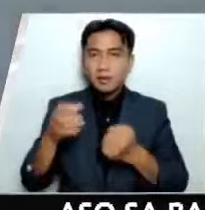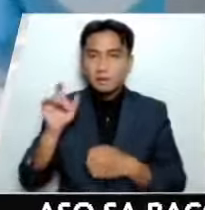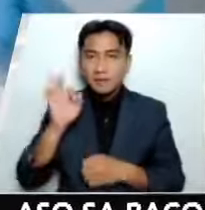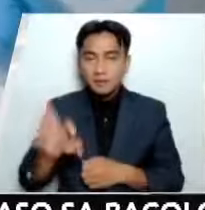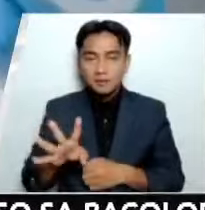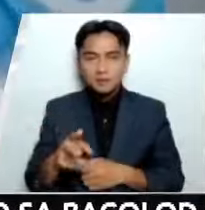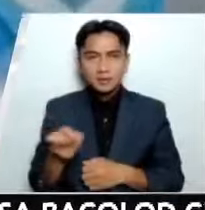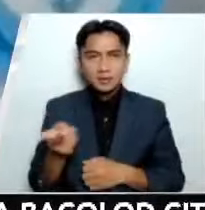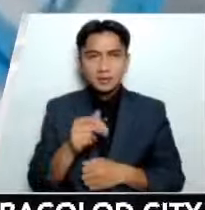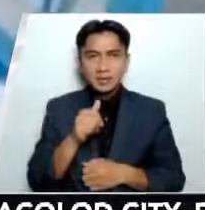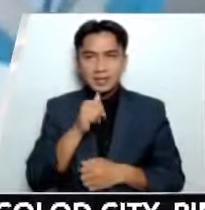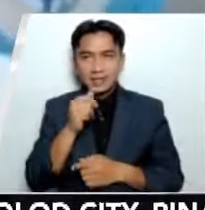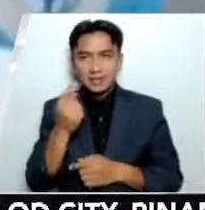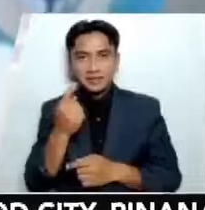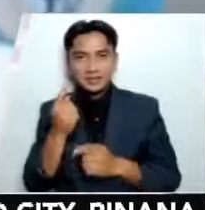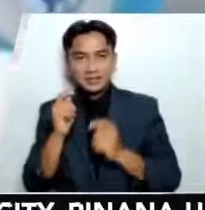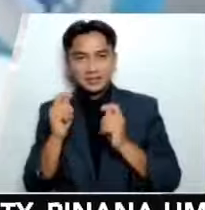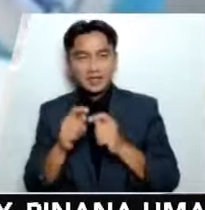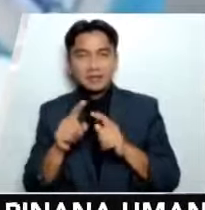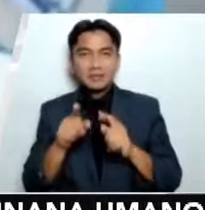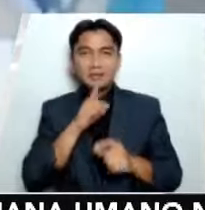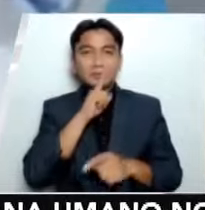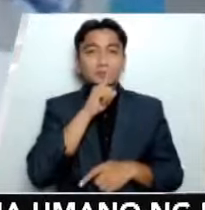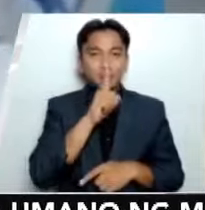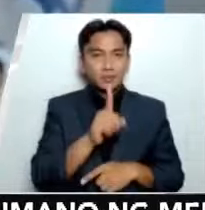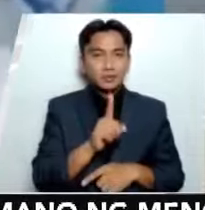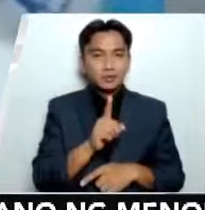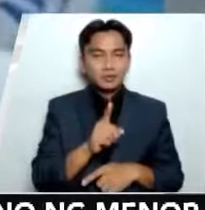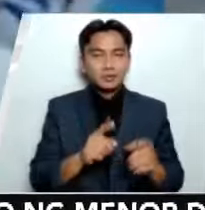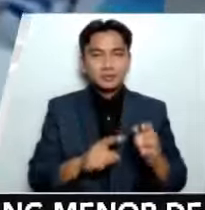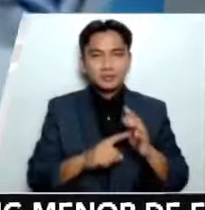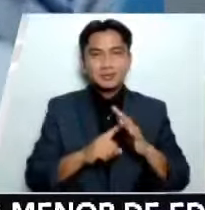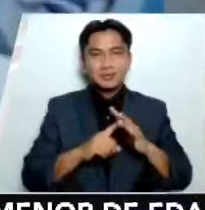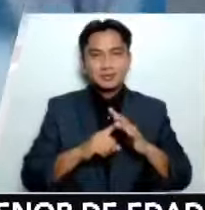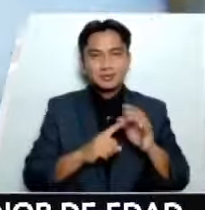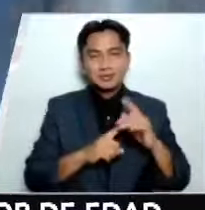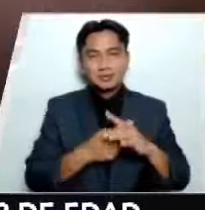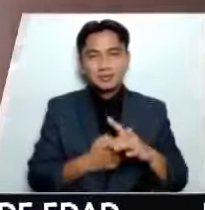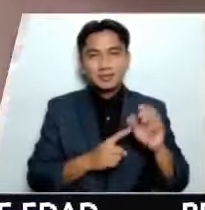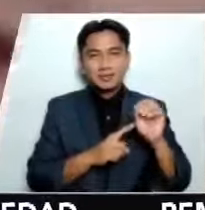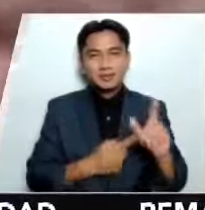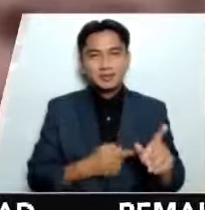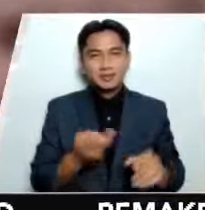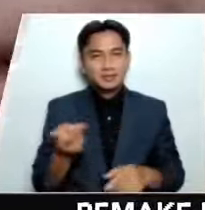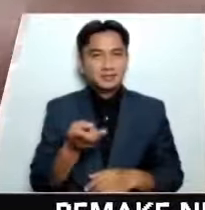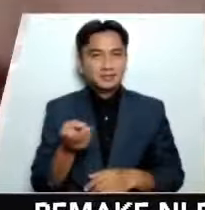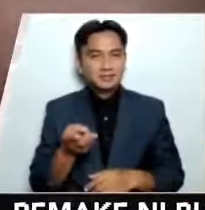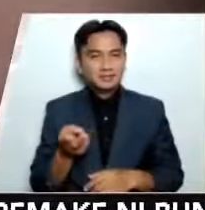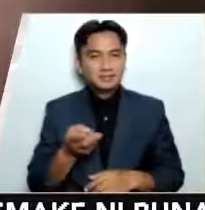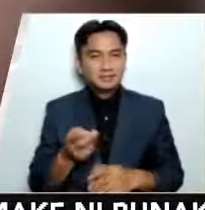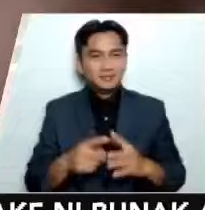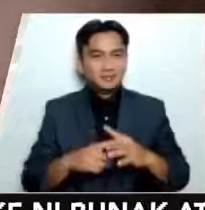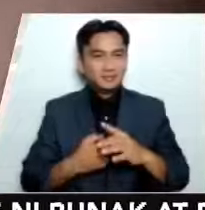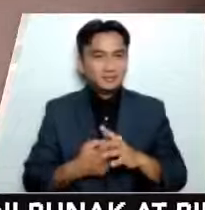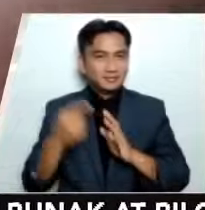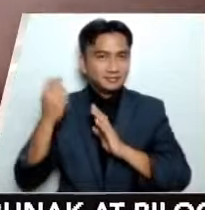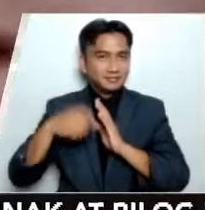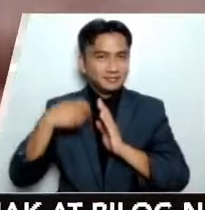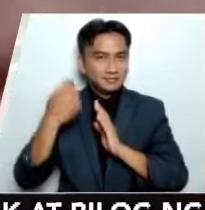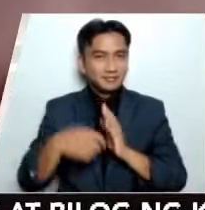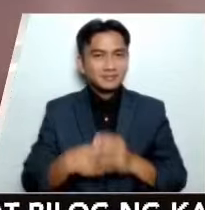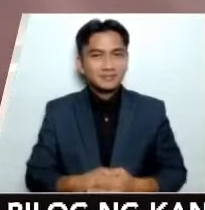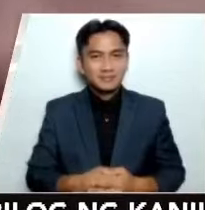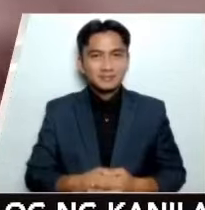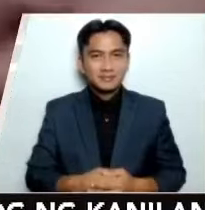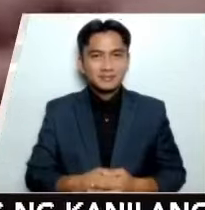sila ang OG, the icons, the legends, the moment. Meet the meme king